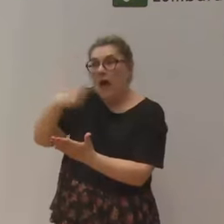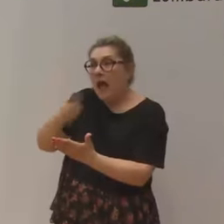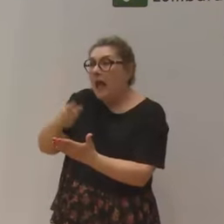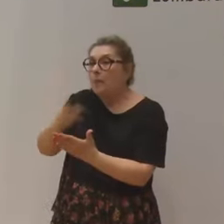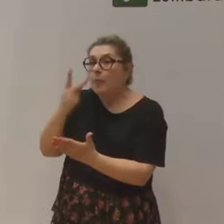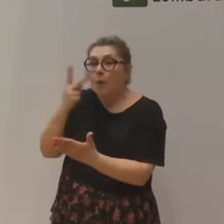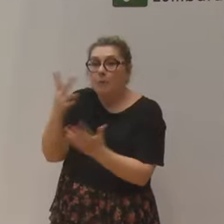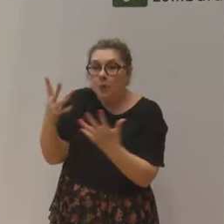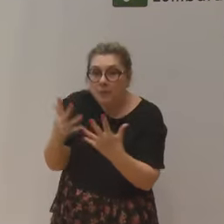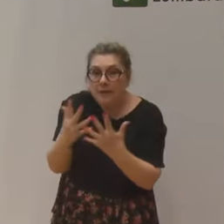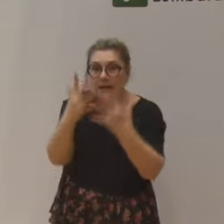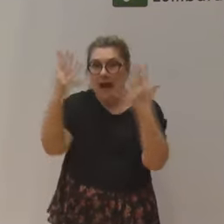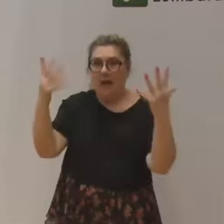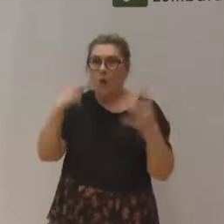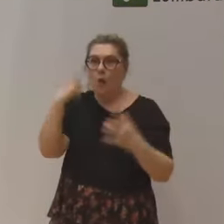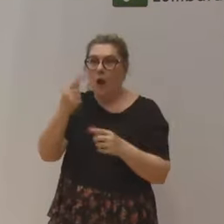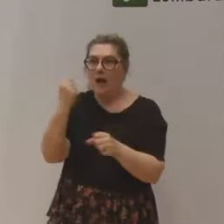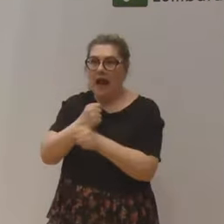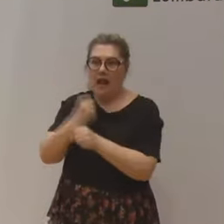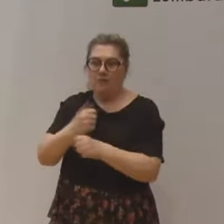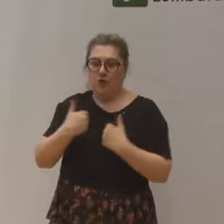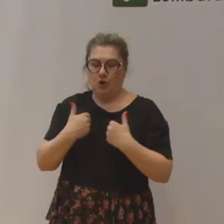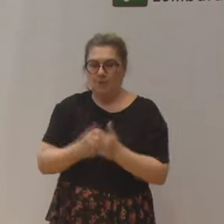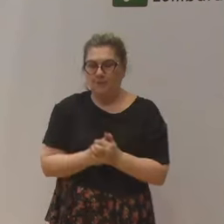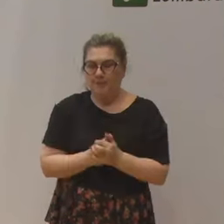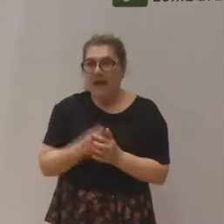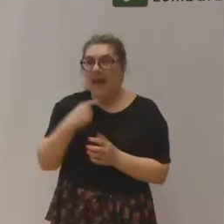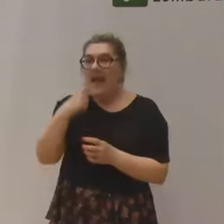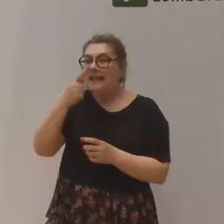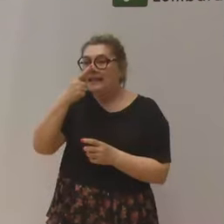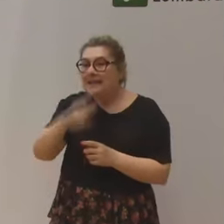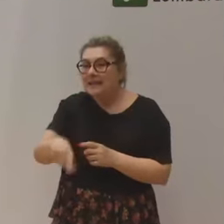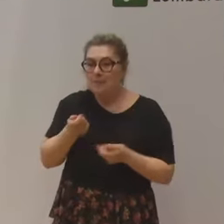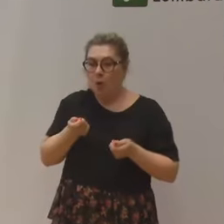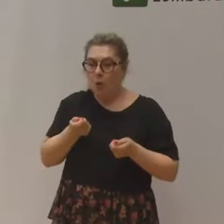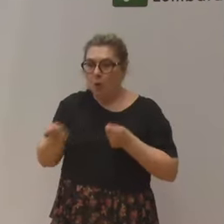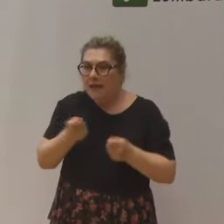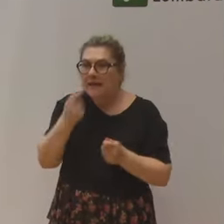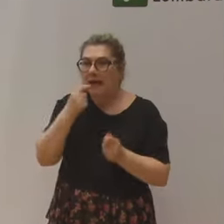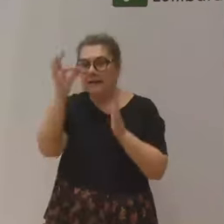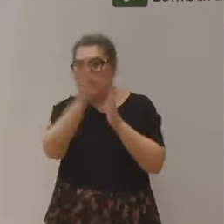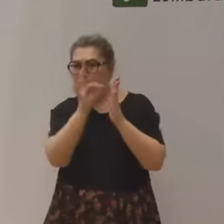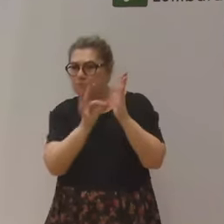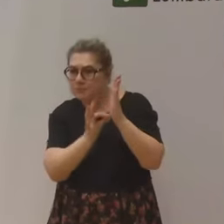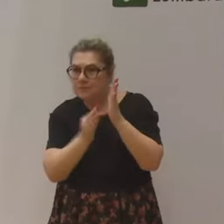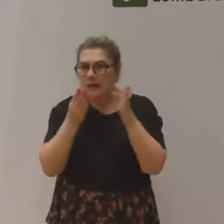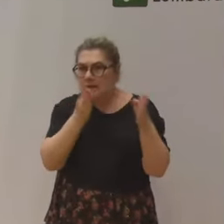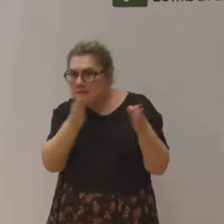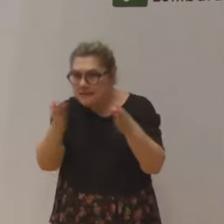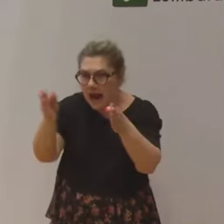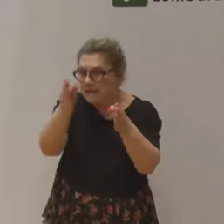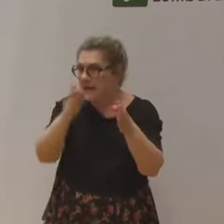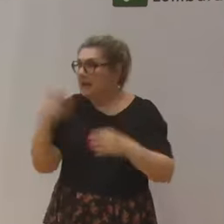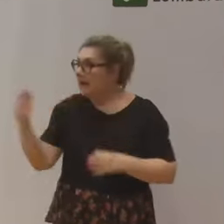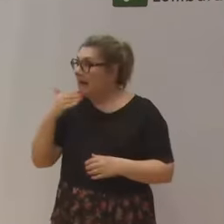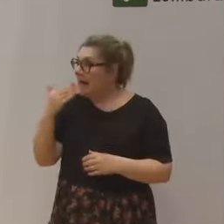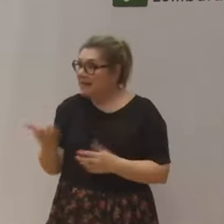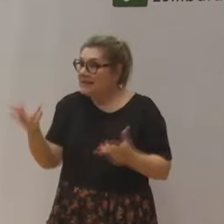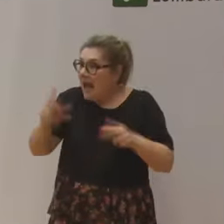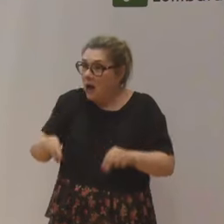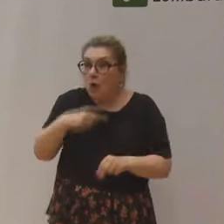ad evidenza di quello che è il nostro lavoro. Quindi una sorta di guida e di traccia. Quindi ringrazio ancora, speriamo che quanto abbiamo